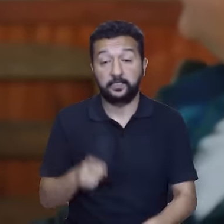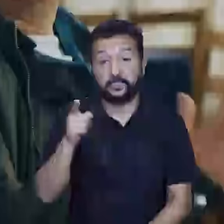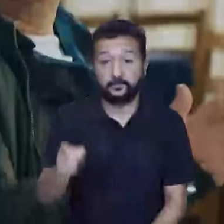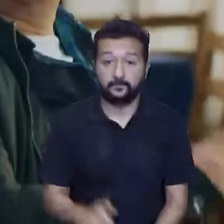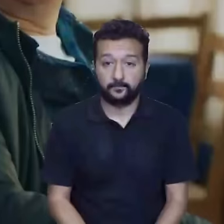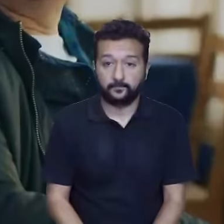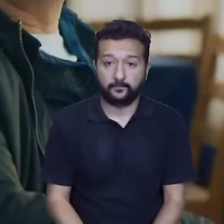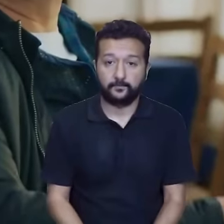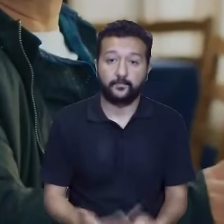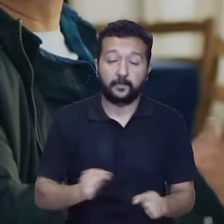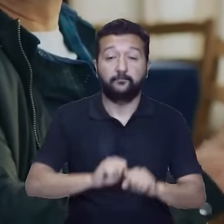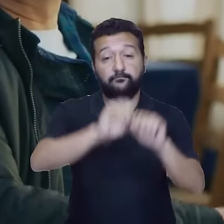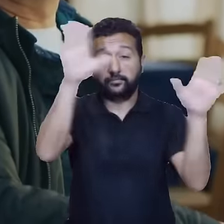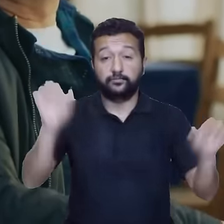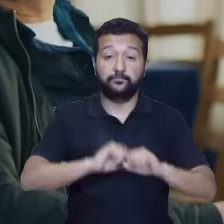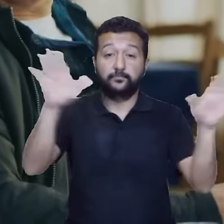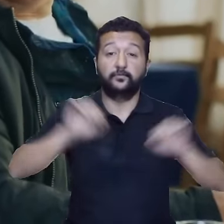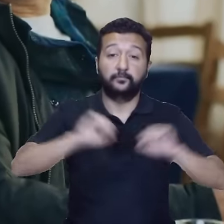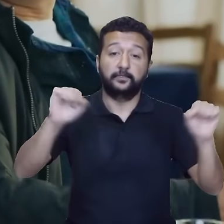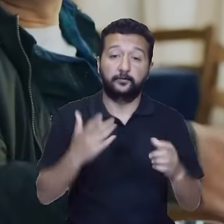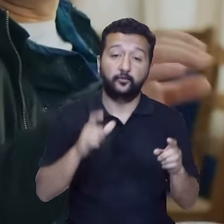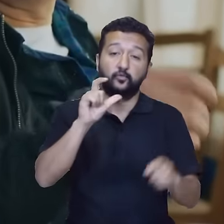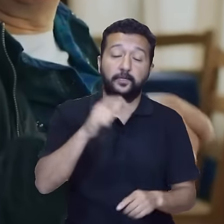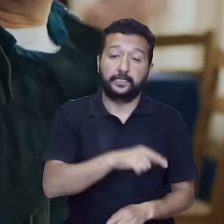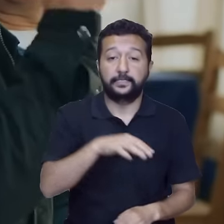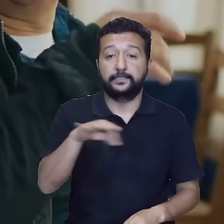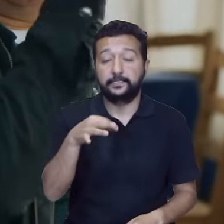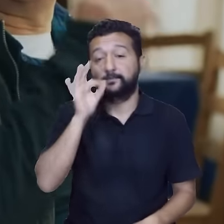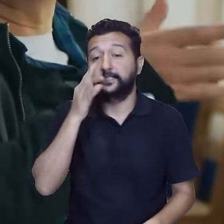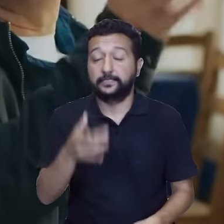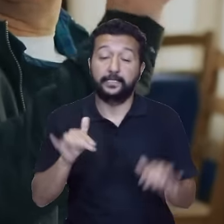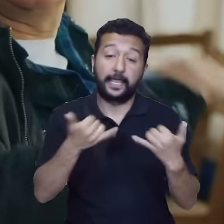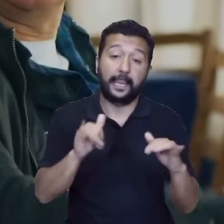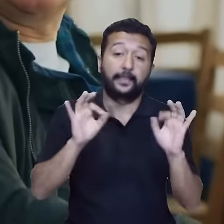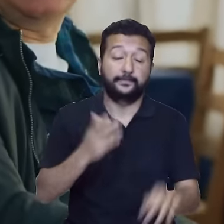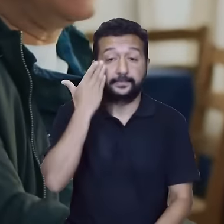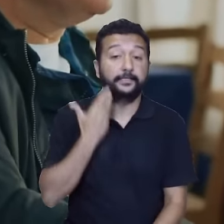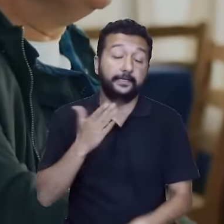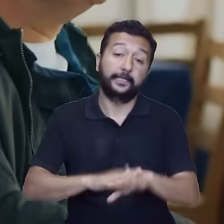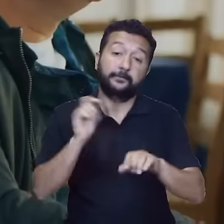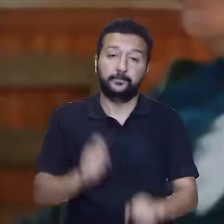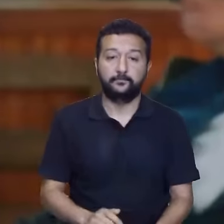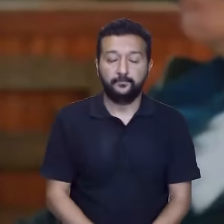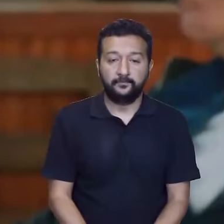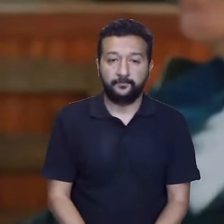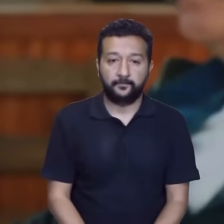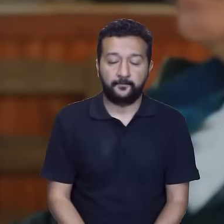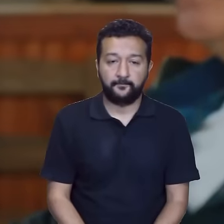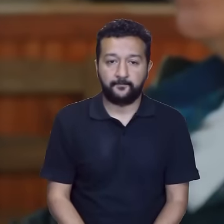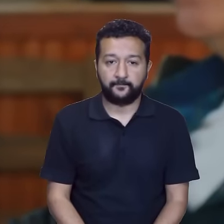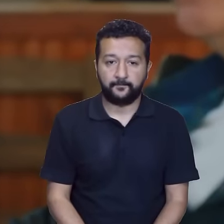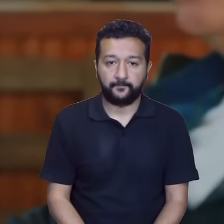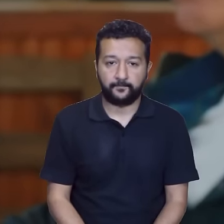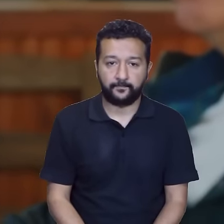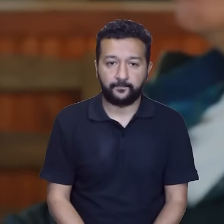yaparken havai fişekleri patlatır. Cumba'dan böyle çayımızı alırız. İçe içe onu seyrederiz yani. Ne yapalım? Çay